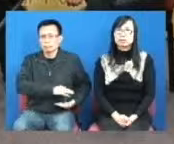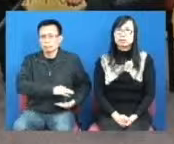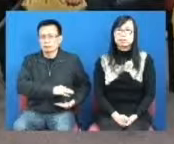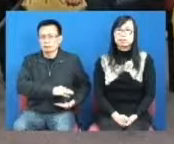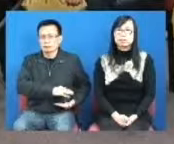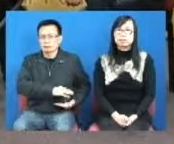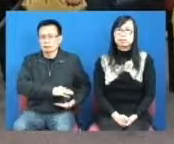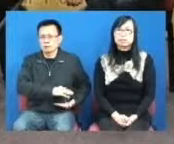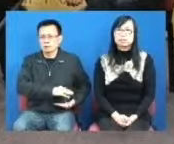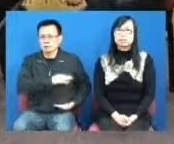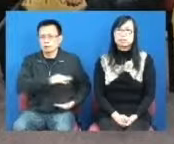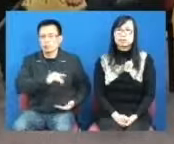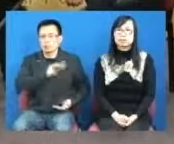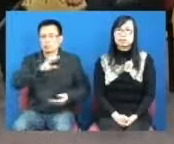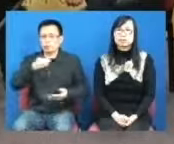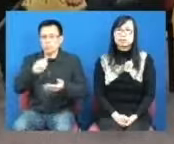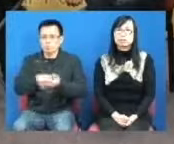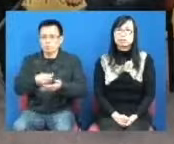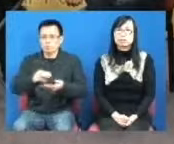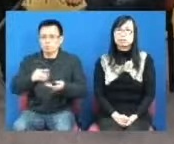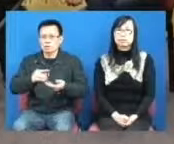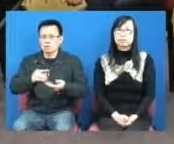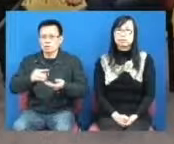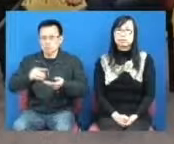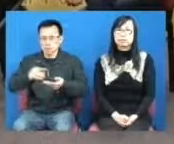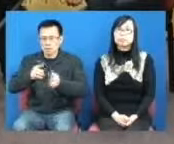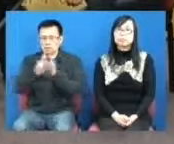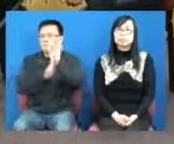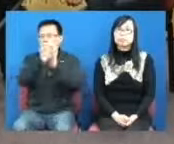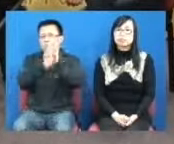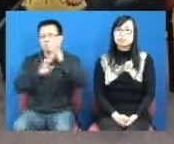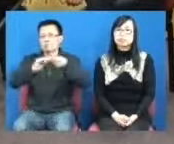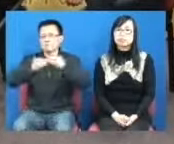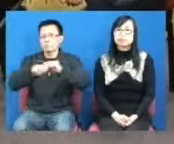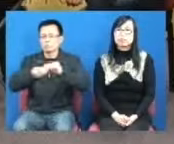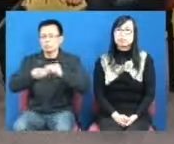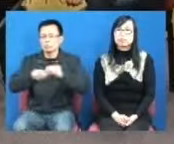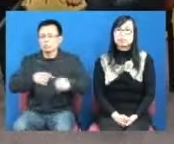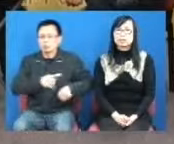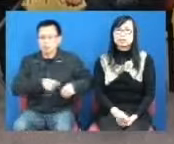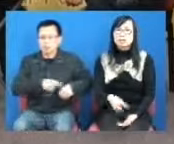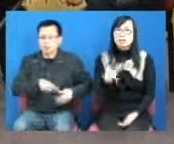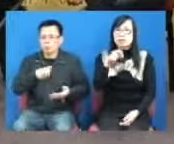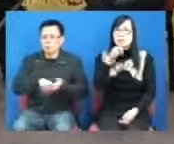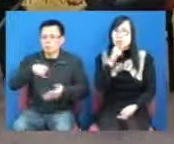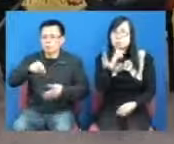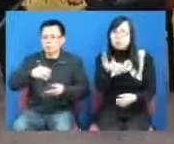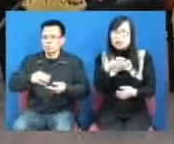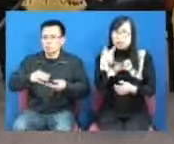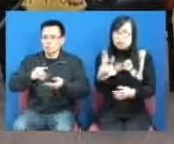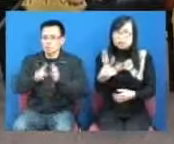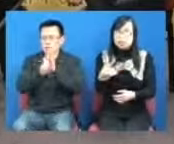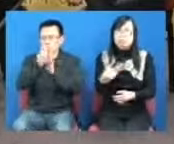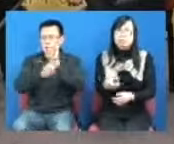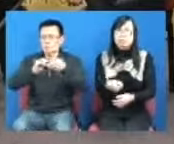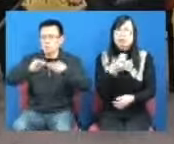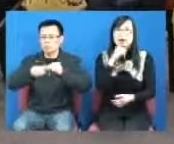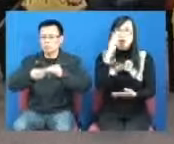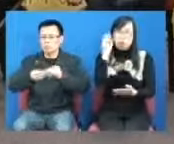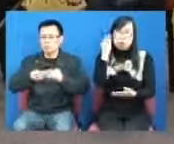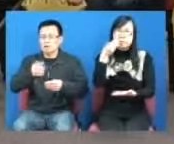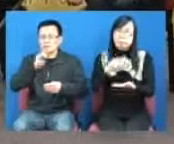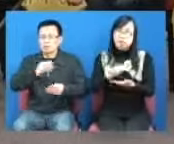就是不會買這個債券沒有錢的人就買不起這個債券就算你有錢你又買